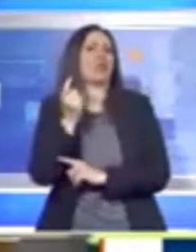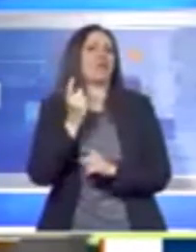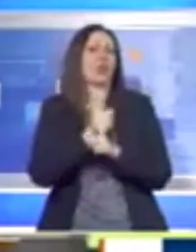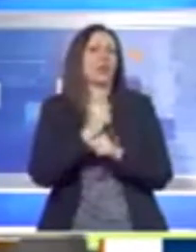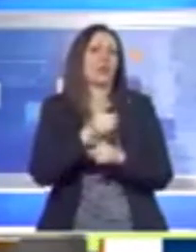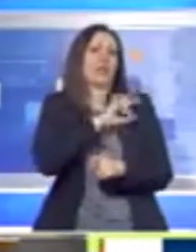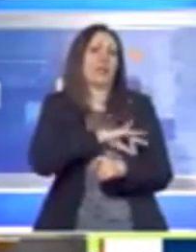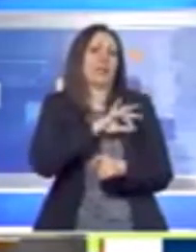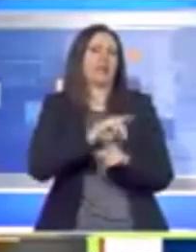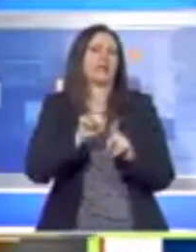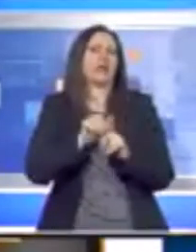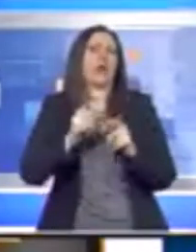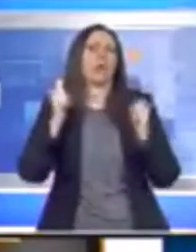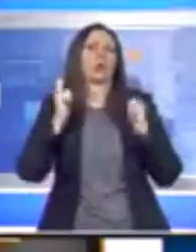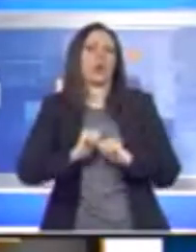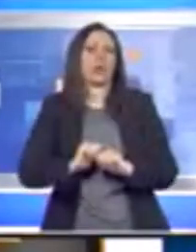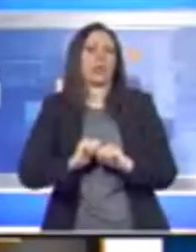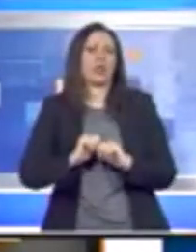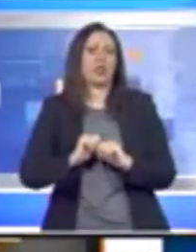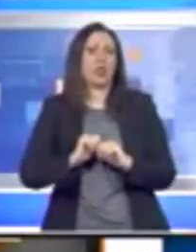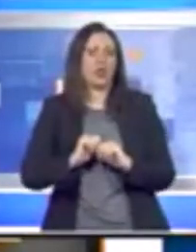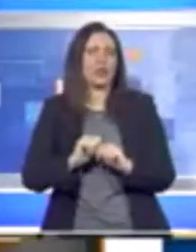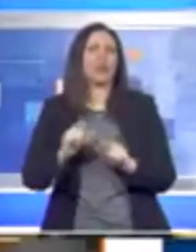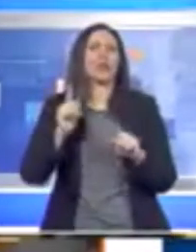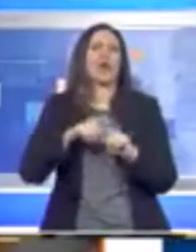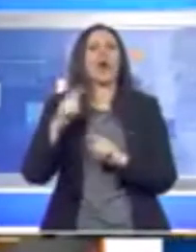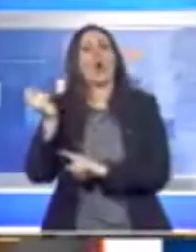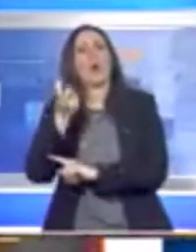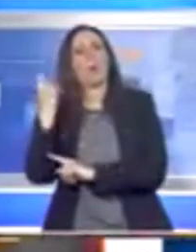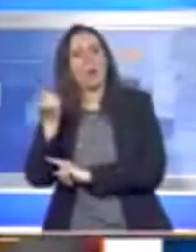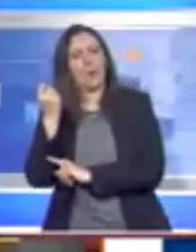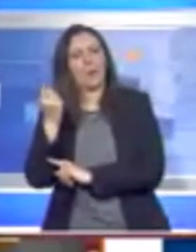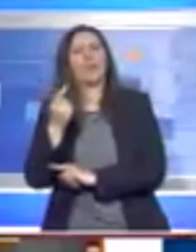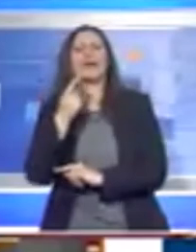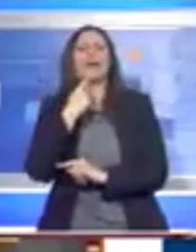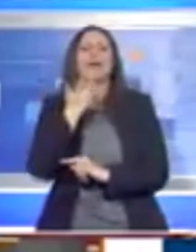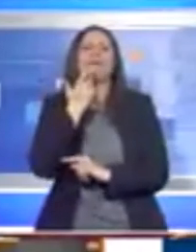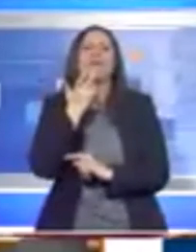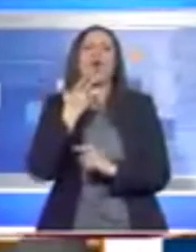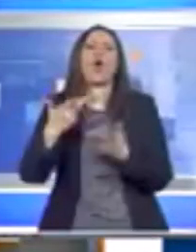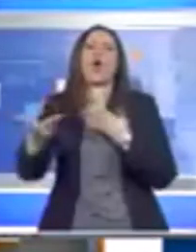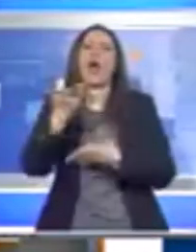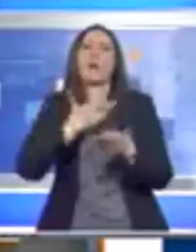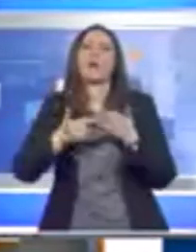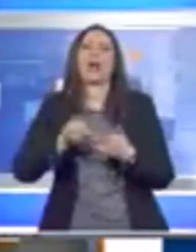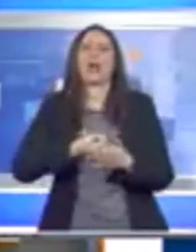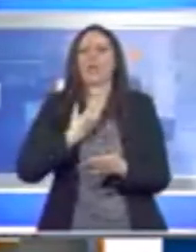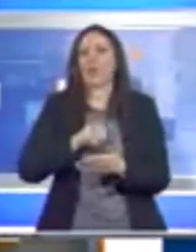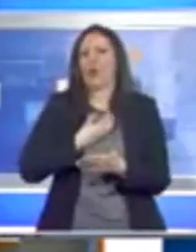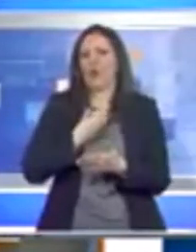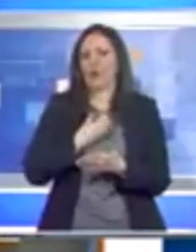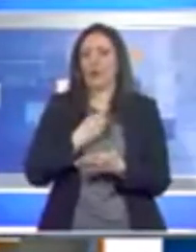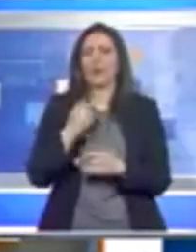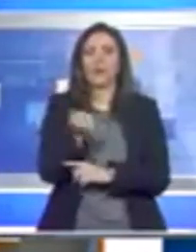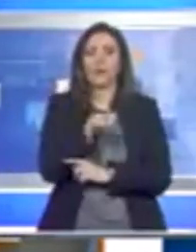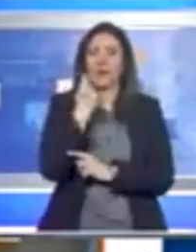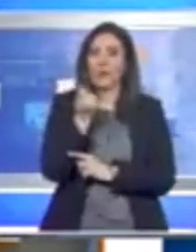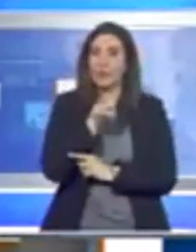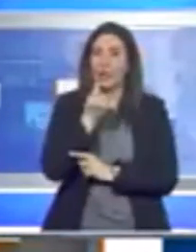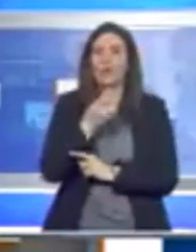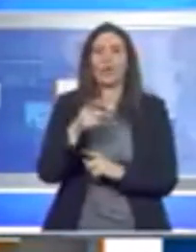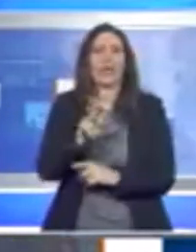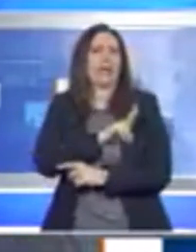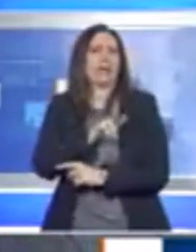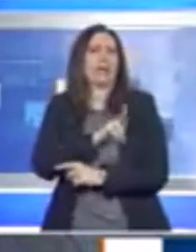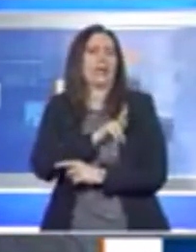lavorare nella protezione civile o nel Corpo Nazionale dei Pompieri o anche a collaborare come volontari. Con i Vigili del Fuoco l'arricchimento